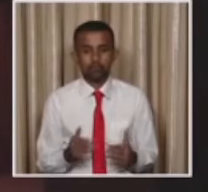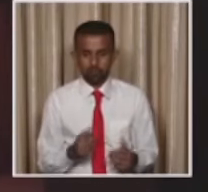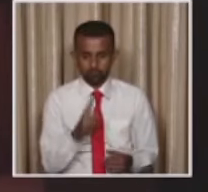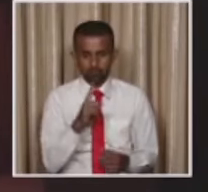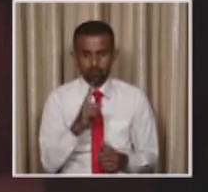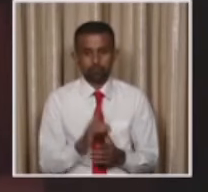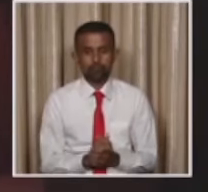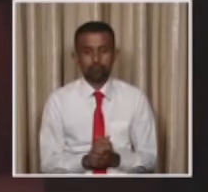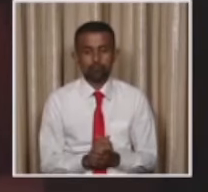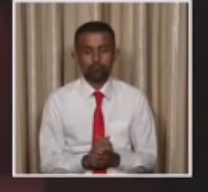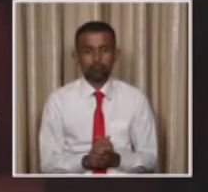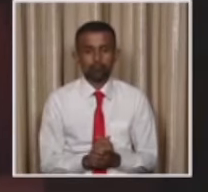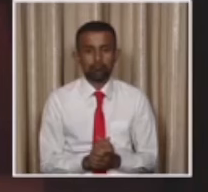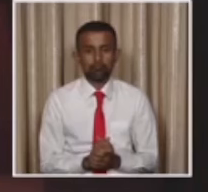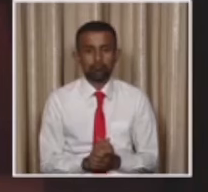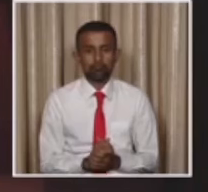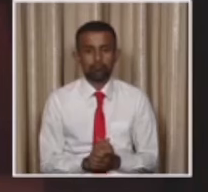කැමති විශේෂෙන්ම